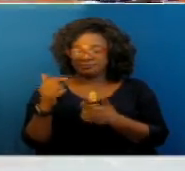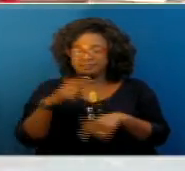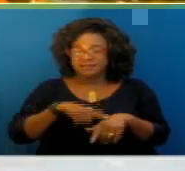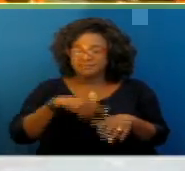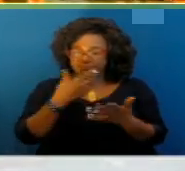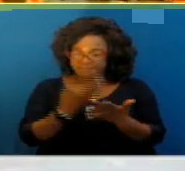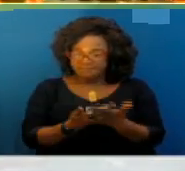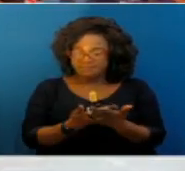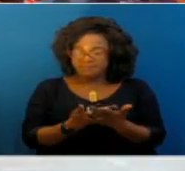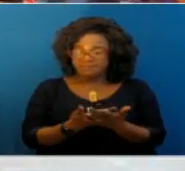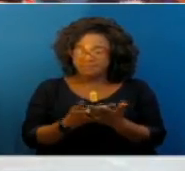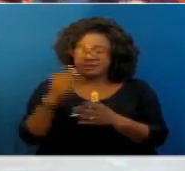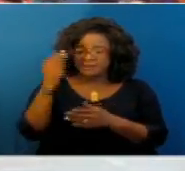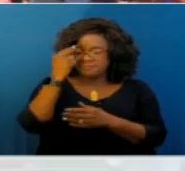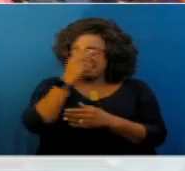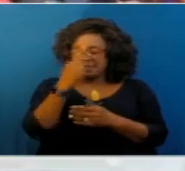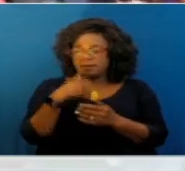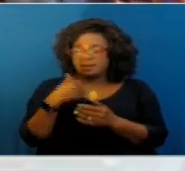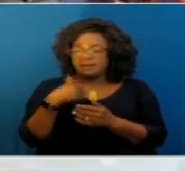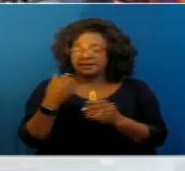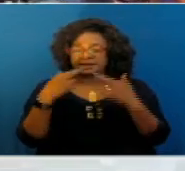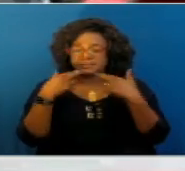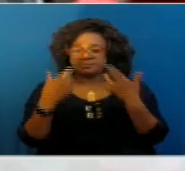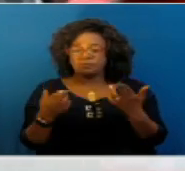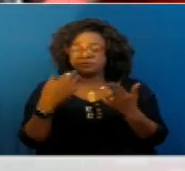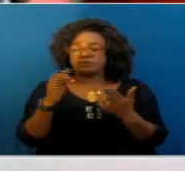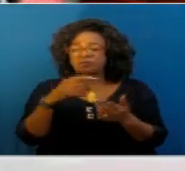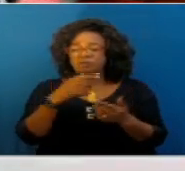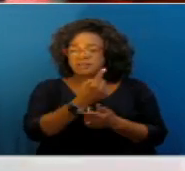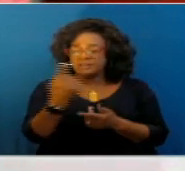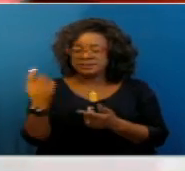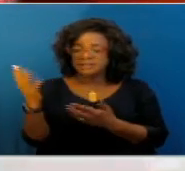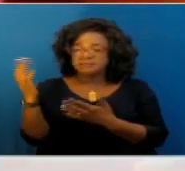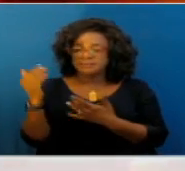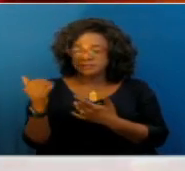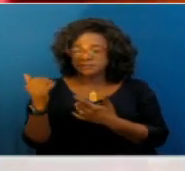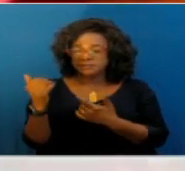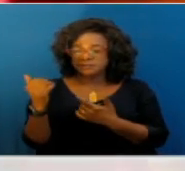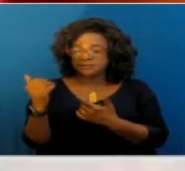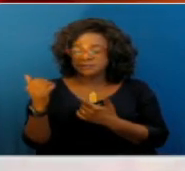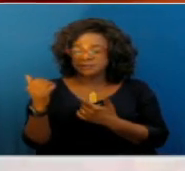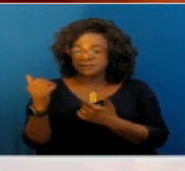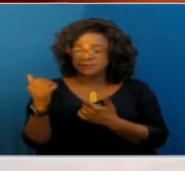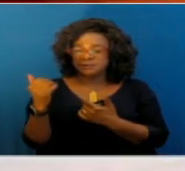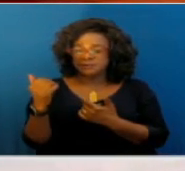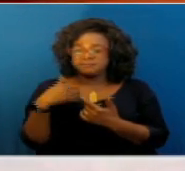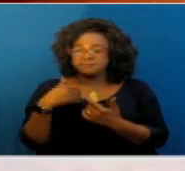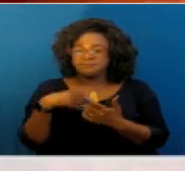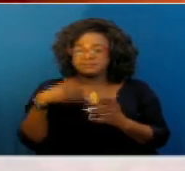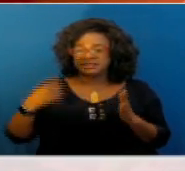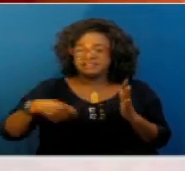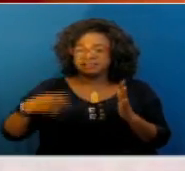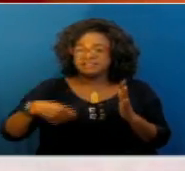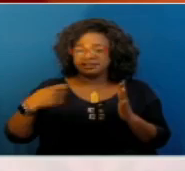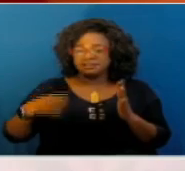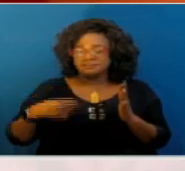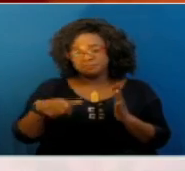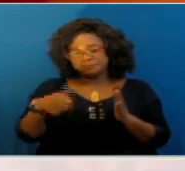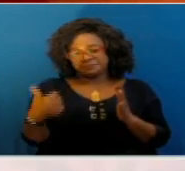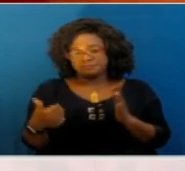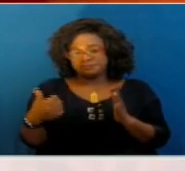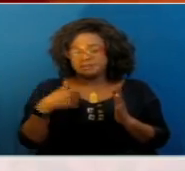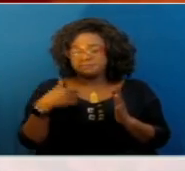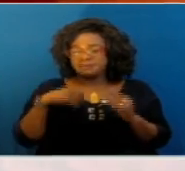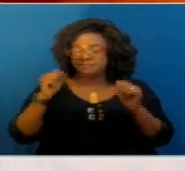arrival, Martha had answers tailored for each expectation. Aniekeka industry kadogo, apo pengine,